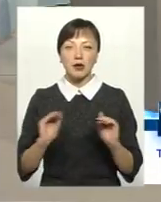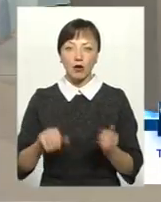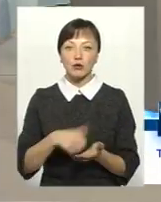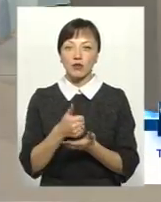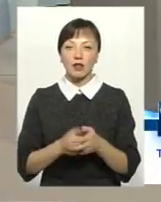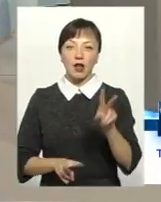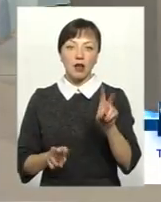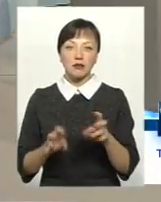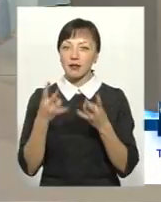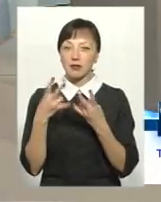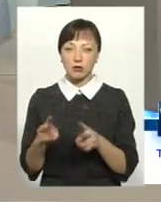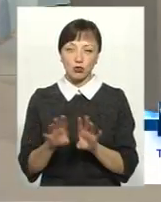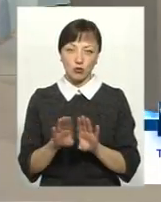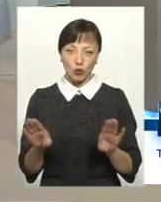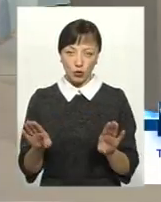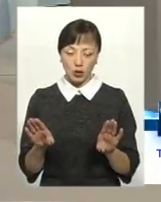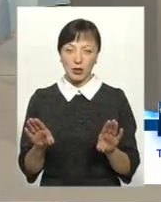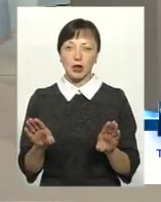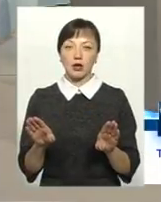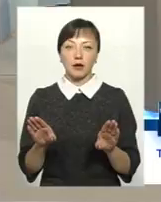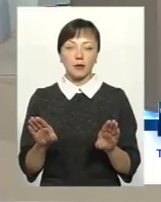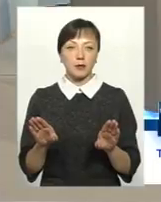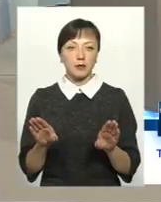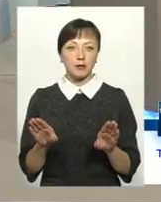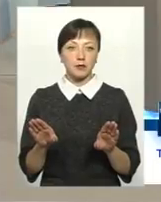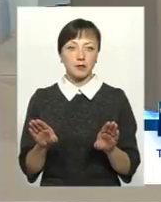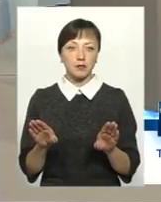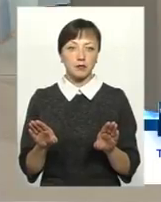основне гасло «не зашкодь», адже